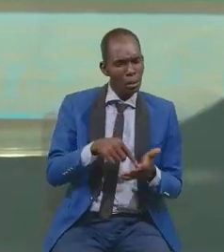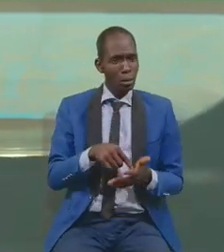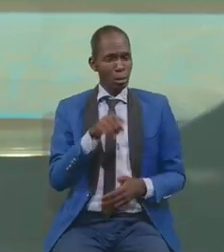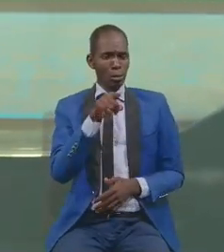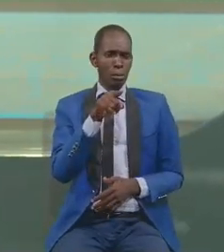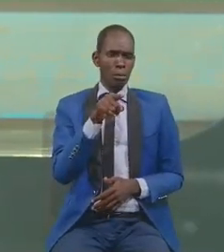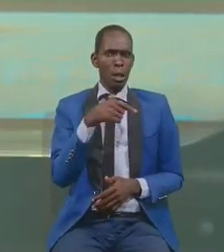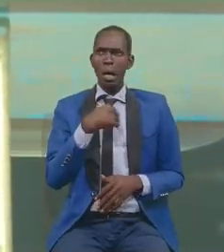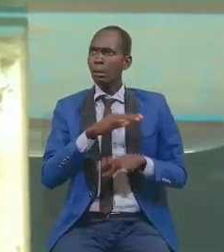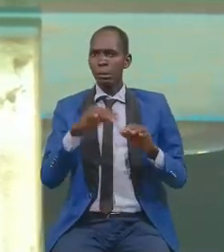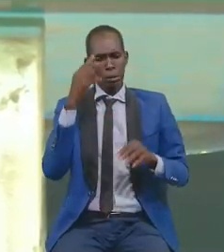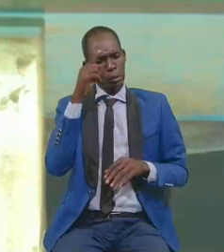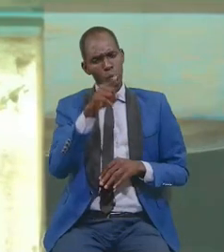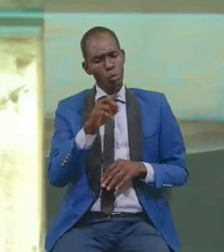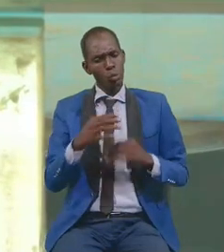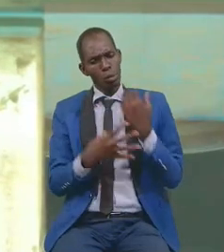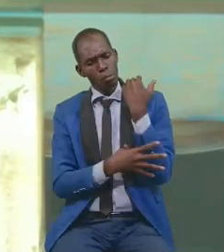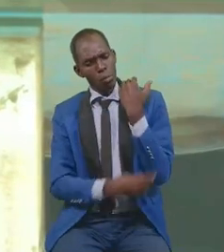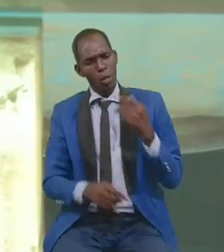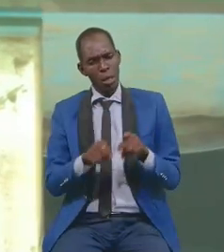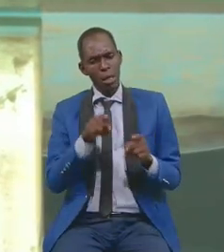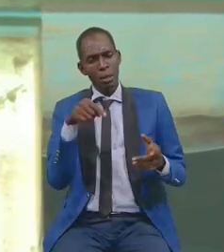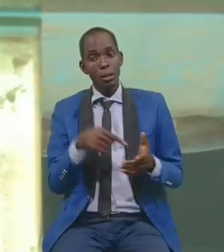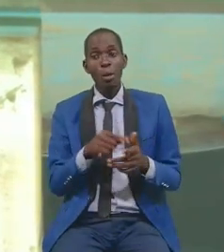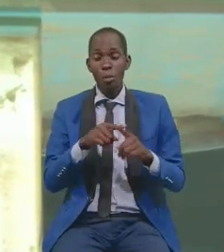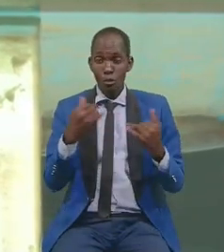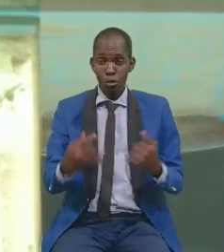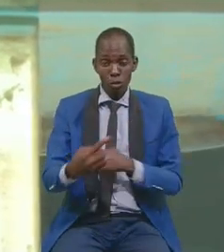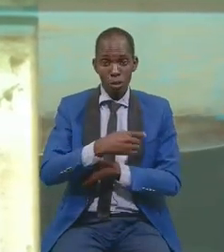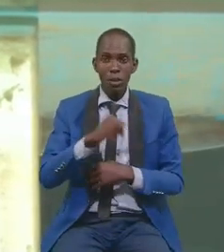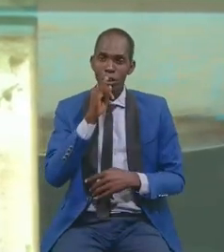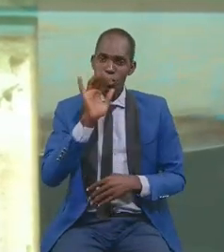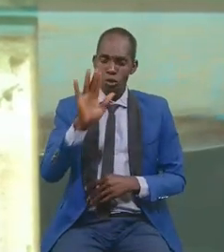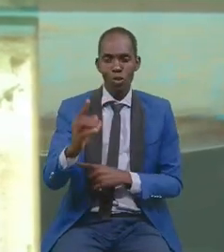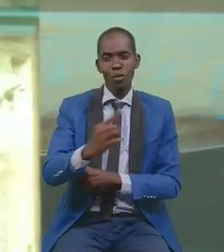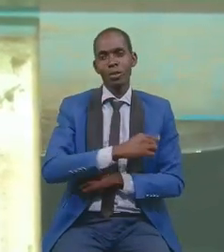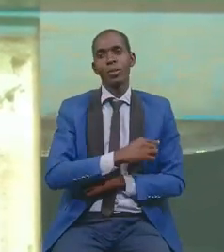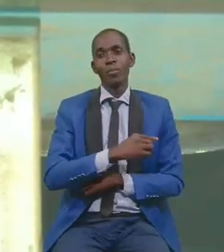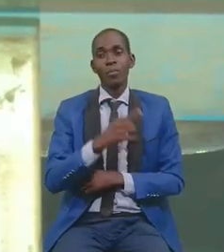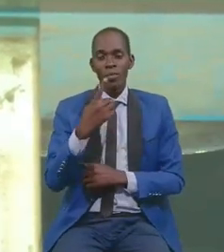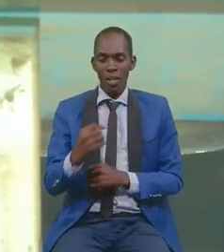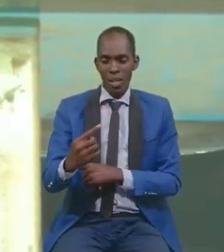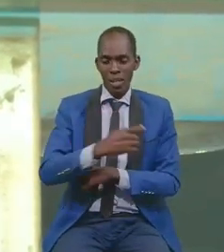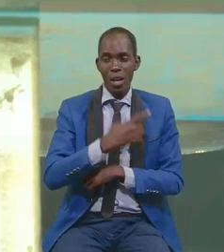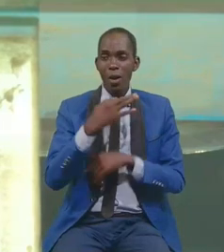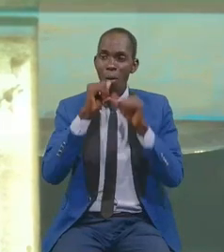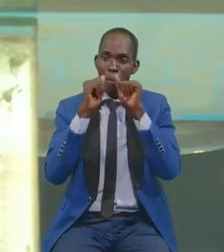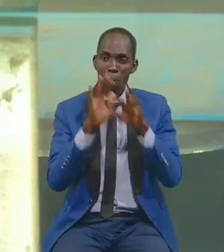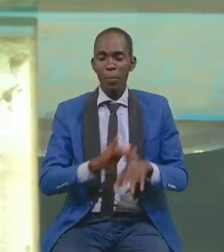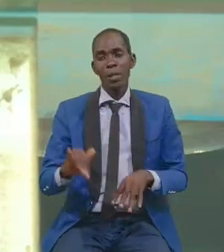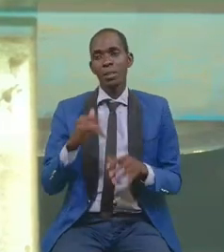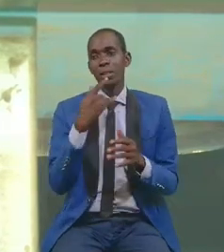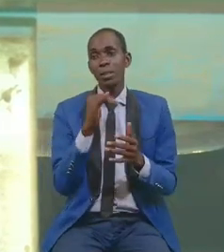déjà ceci, mais aujourd'hui, c'est le jour pour toi. C'est le jour de bénédiction. Et c'est dit que,